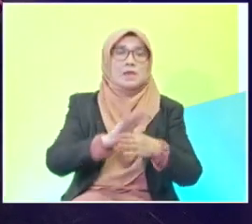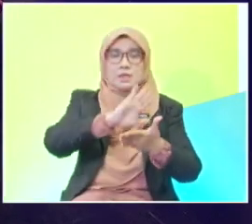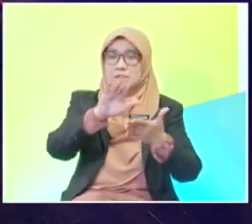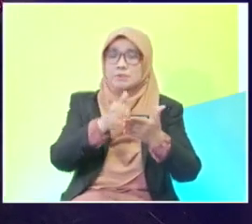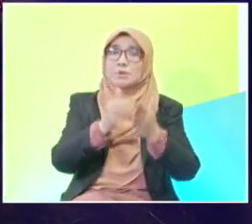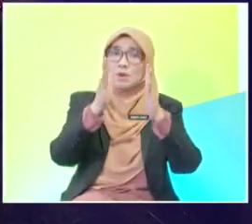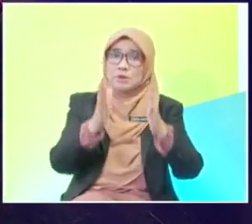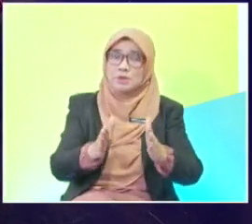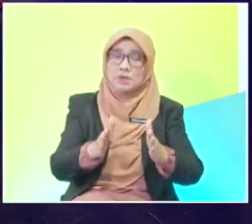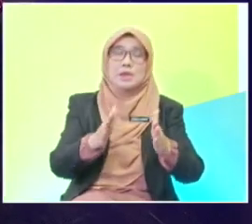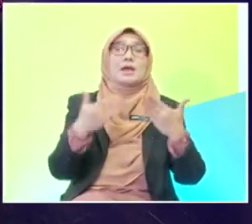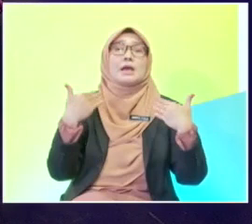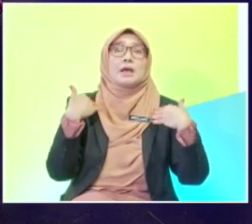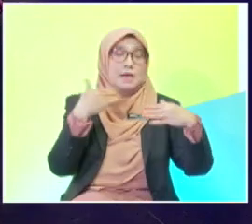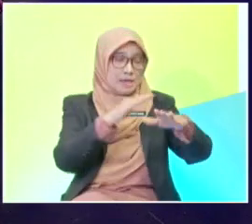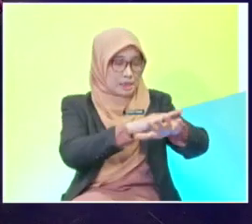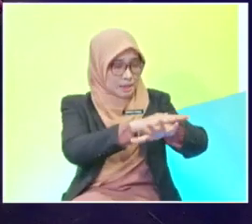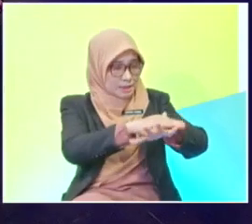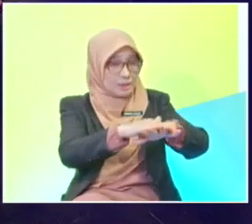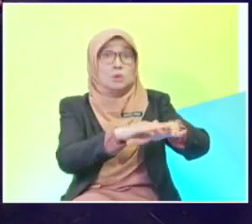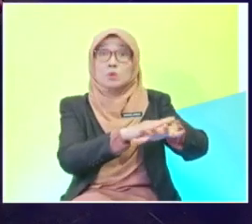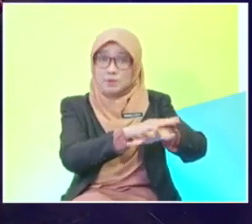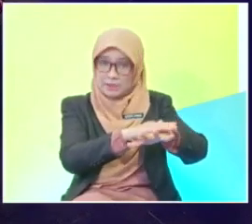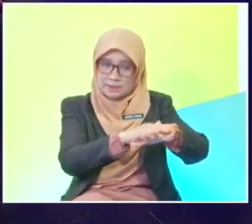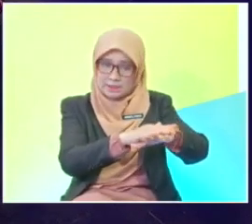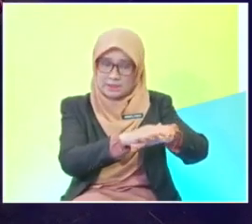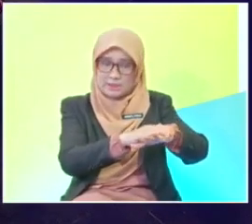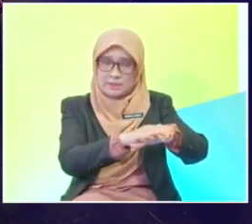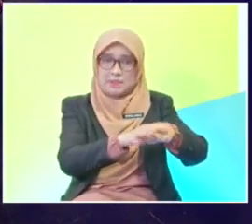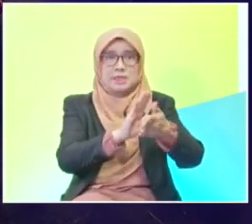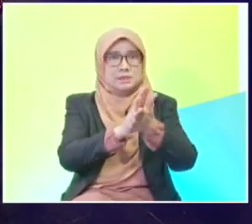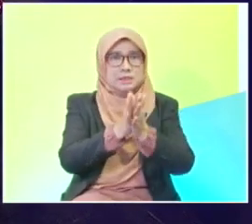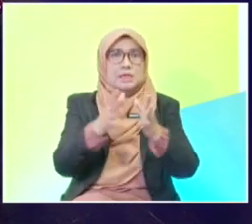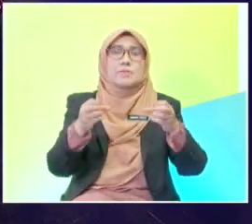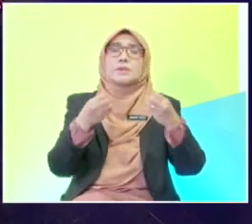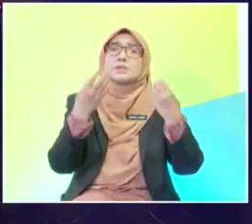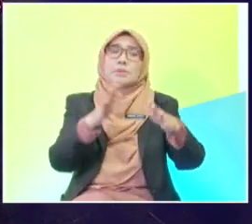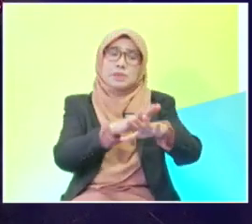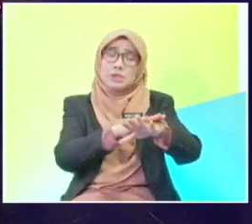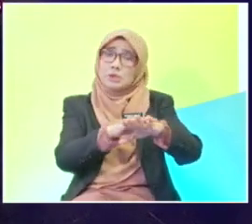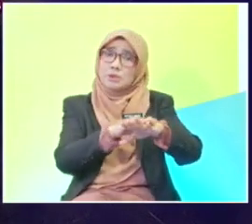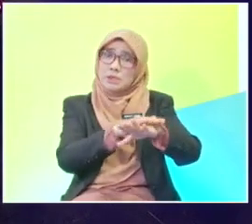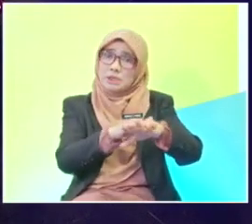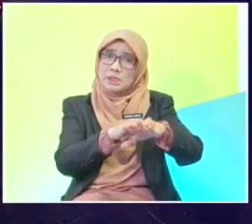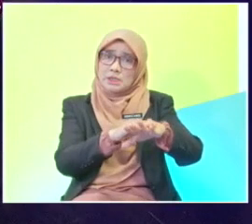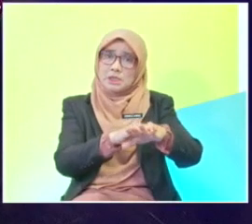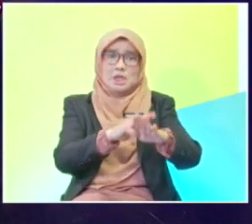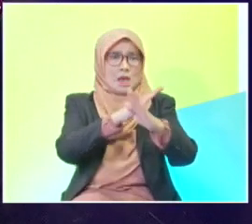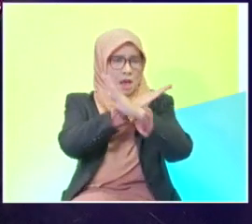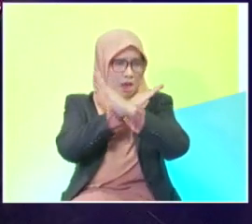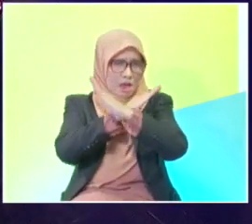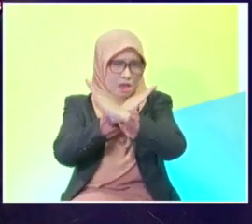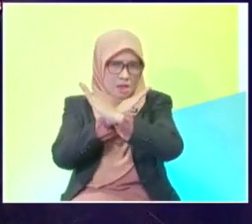ada, badan dia ada dibaluti dengan kulit. Okey, jadi bagaimana kulit bertindak? Kulit akan menghalang